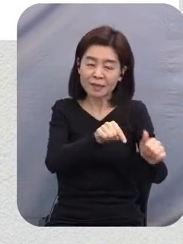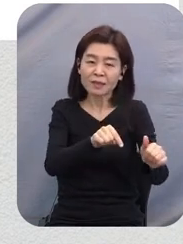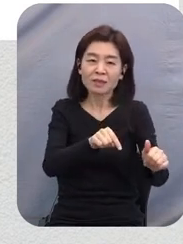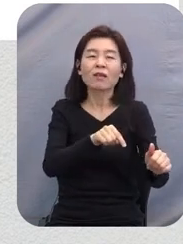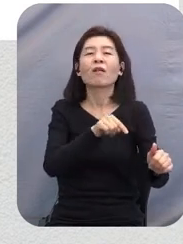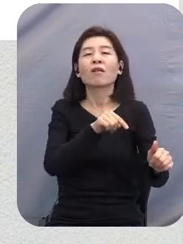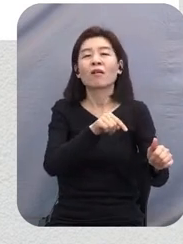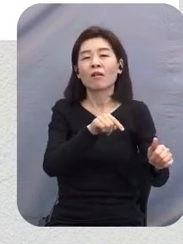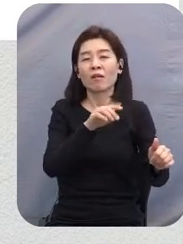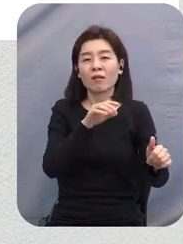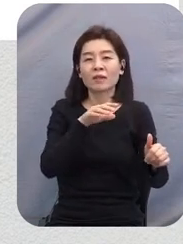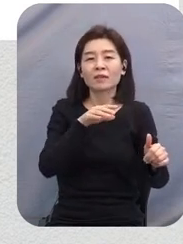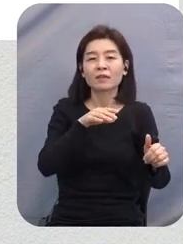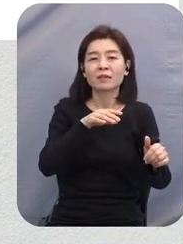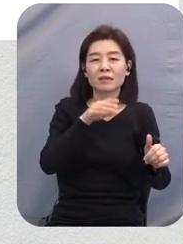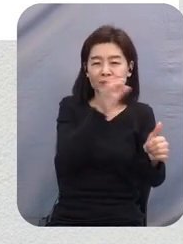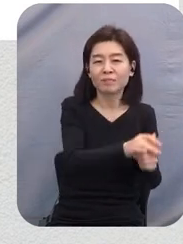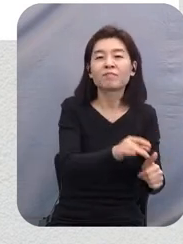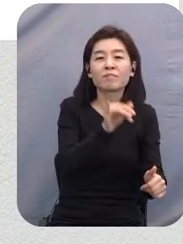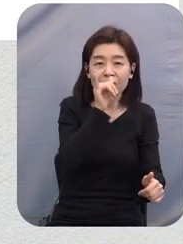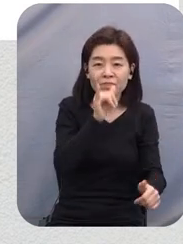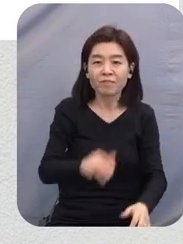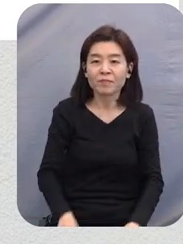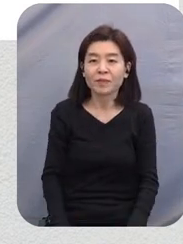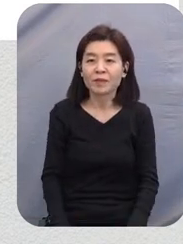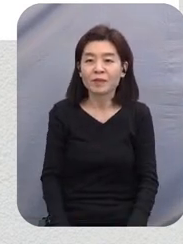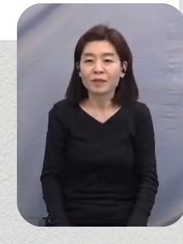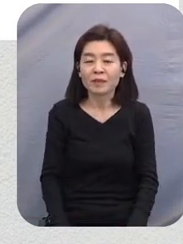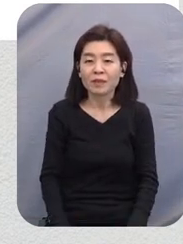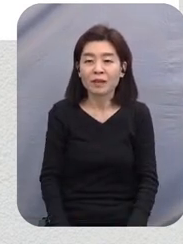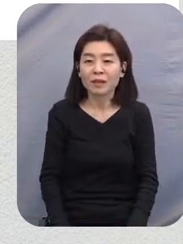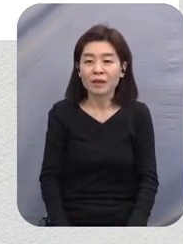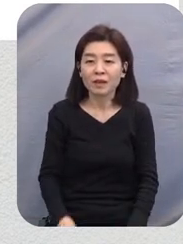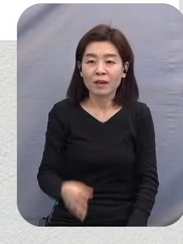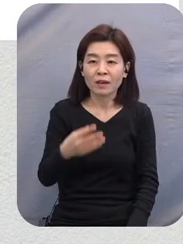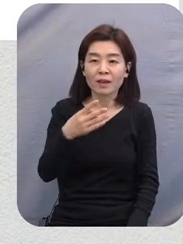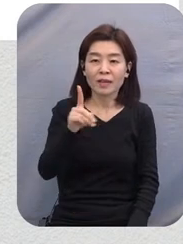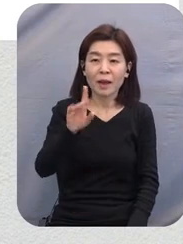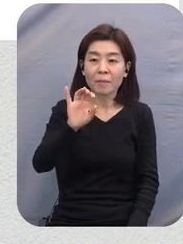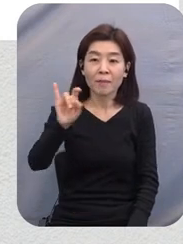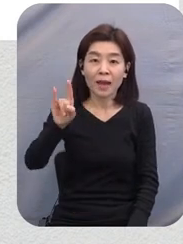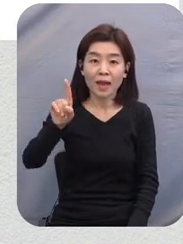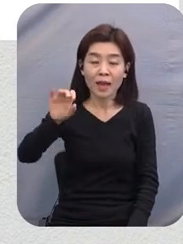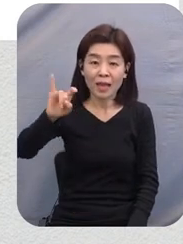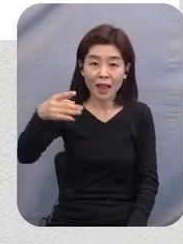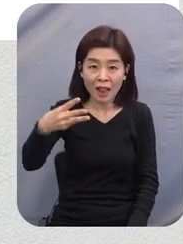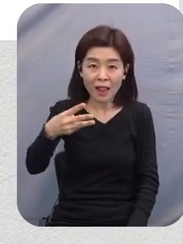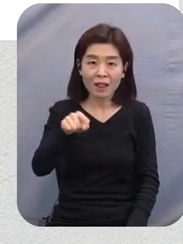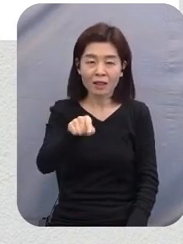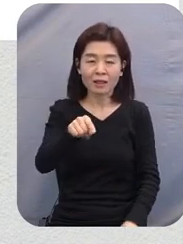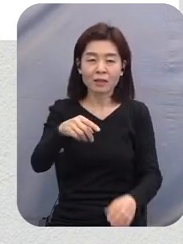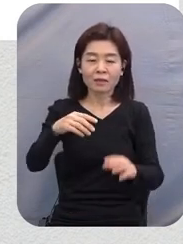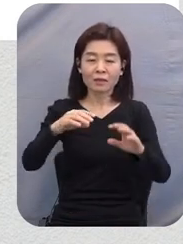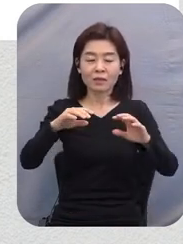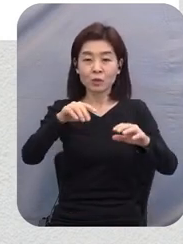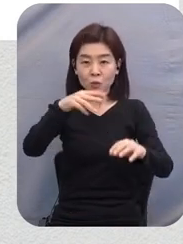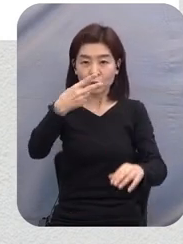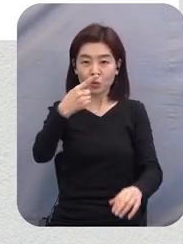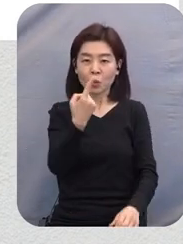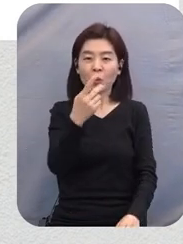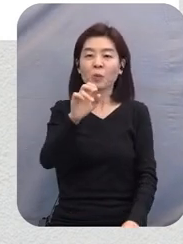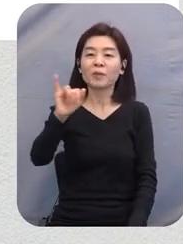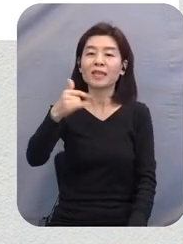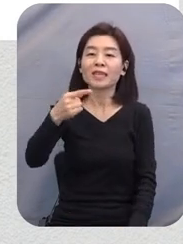그런데 이 바로 라파엘 트롤리오는 무려 30년 동안 도미니카 공화국의 독재자 노릇을